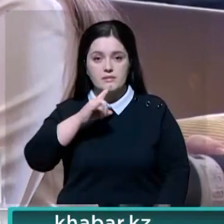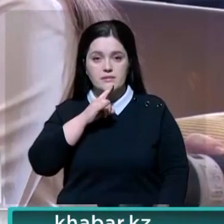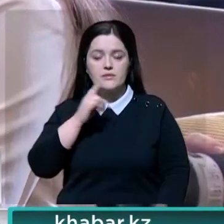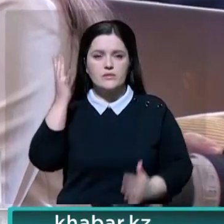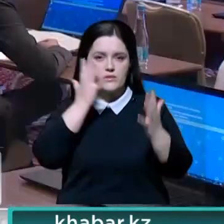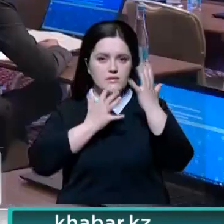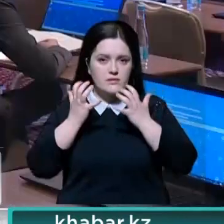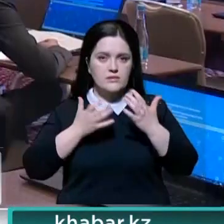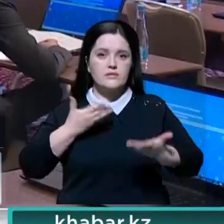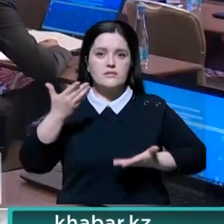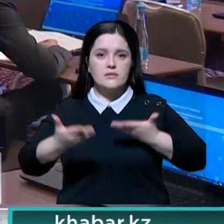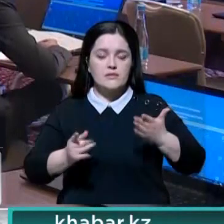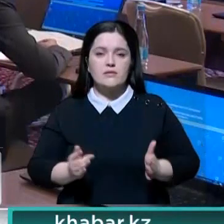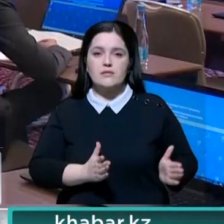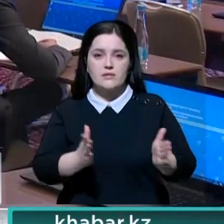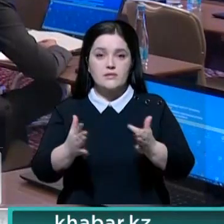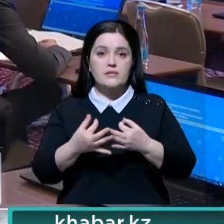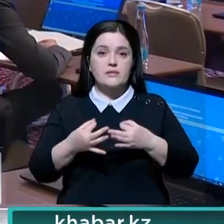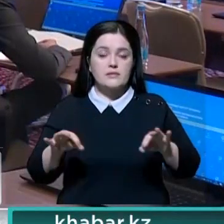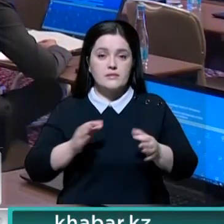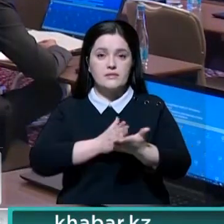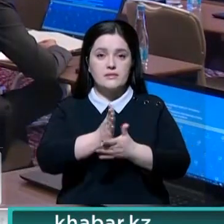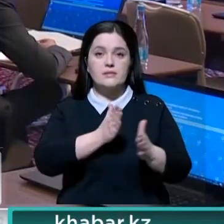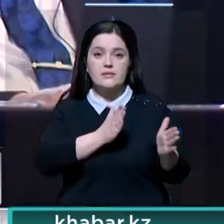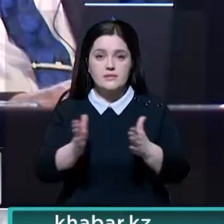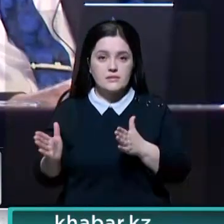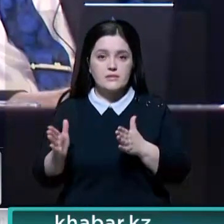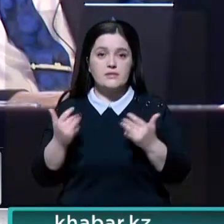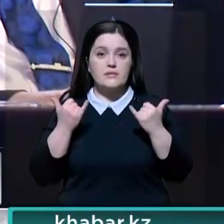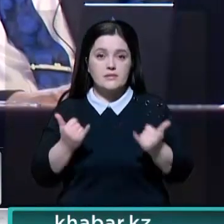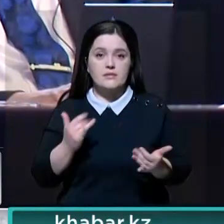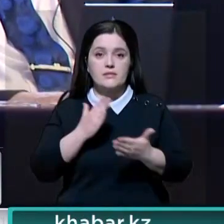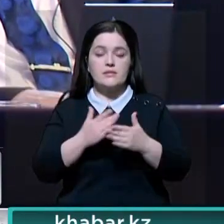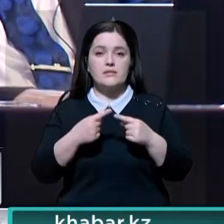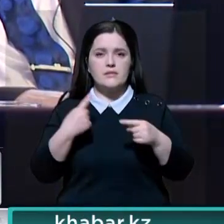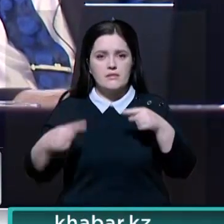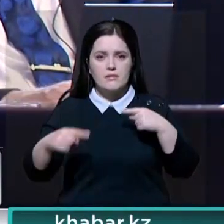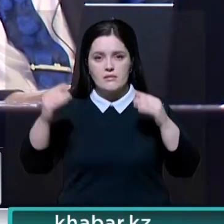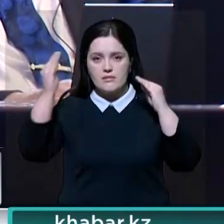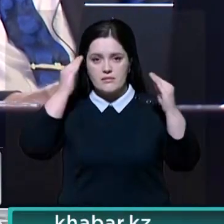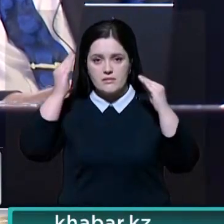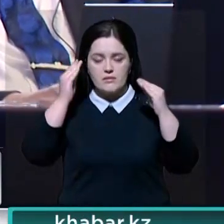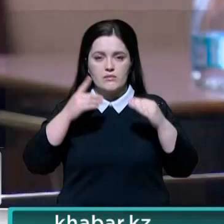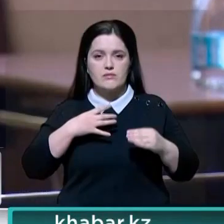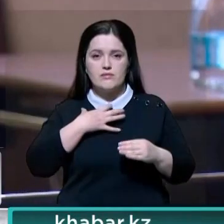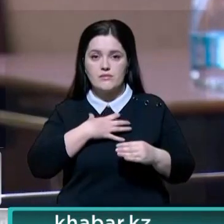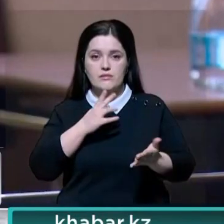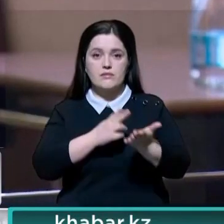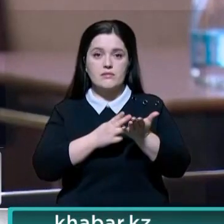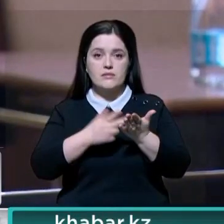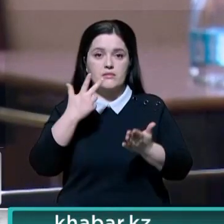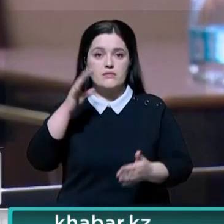Казахстан делает серьезный шаг на пути демократизации политической системы. В обществе сегодня есть разница во мнениях, что тоже немаловажно. Это